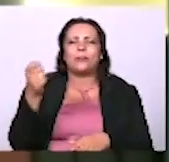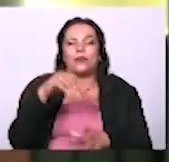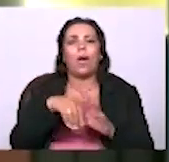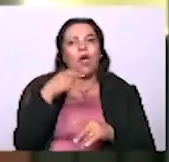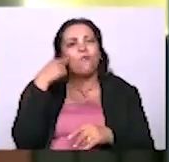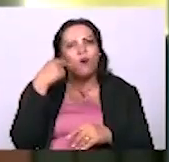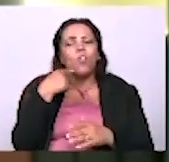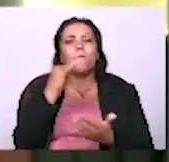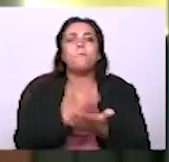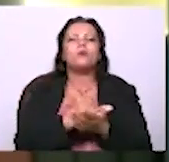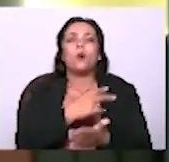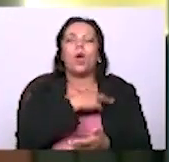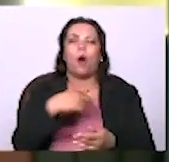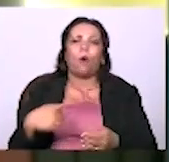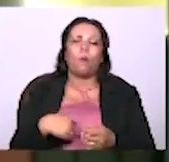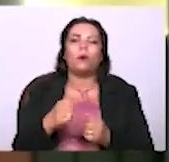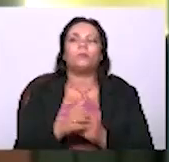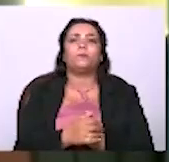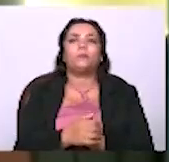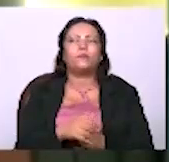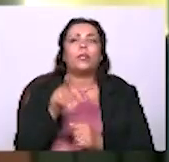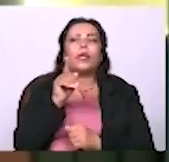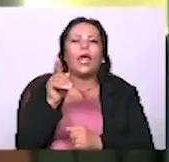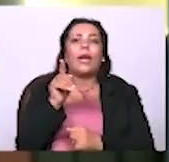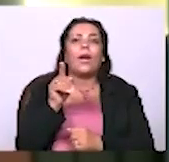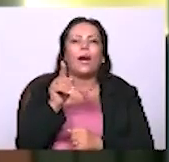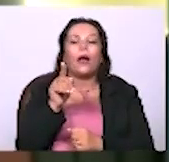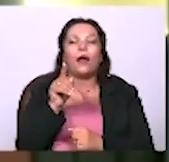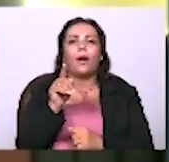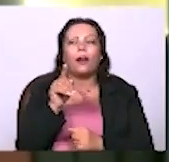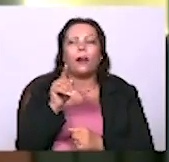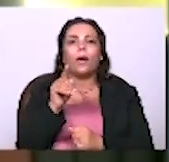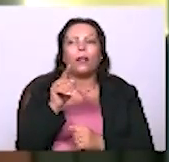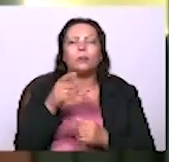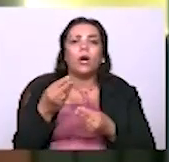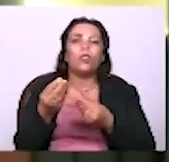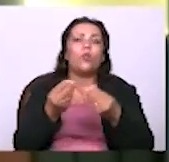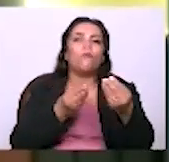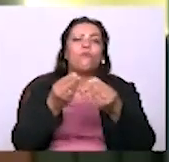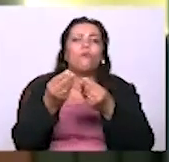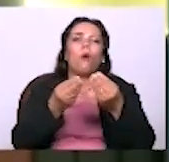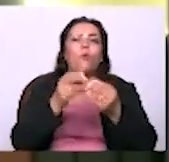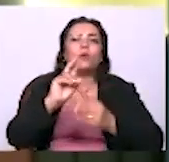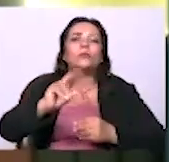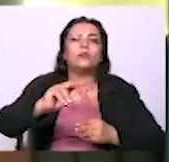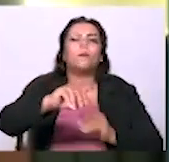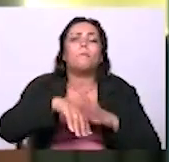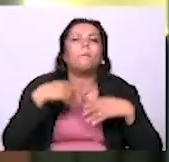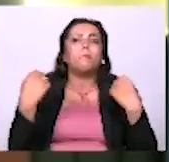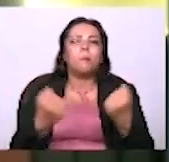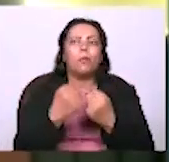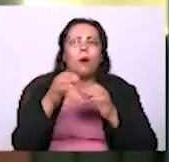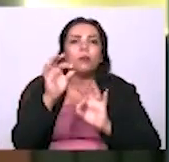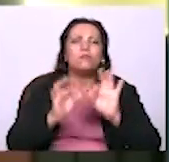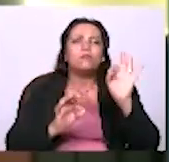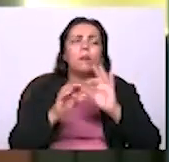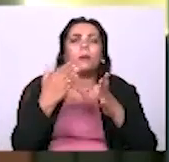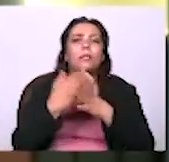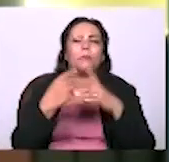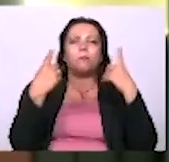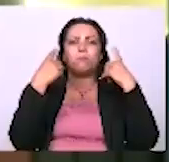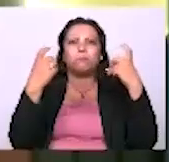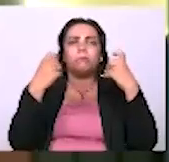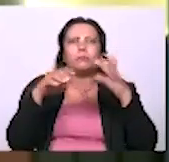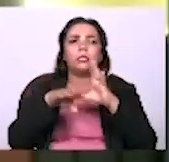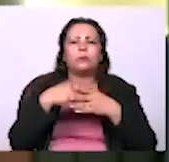اعتقد طبعا مسؤوليه الحكومه ان هي بتتفاوت زي ما هي بالضبط بتحاول ان هي تضبط سوق النقل من خلال